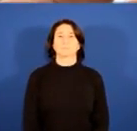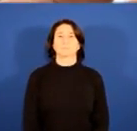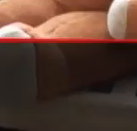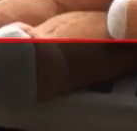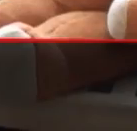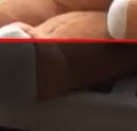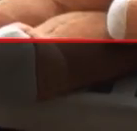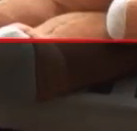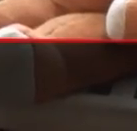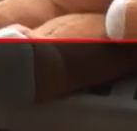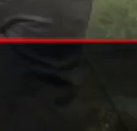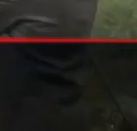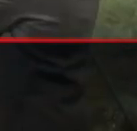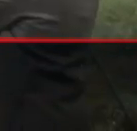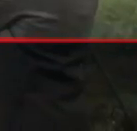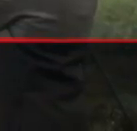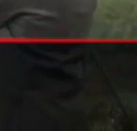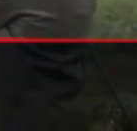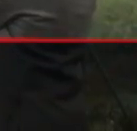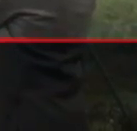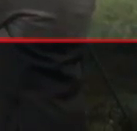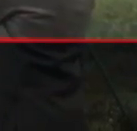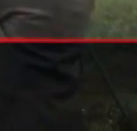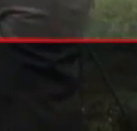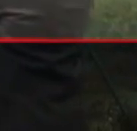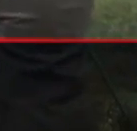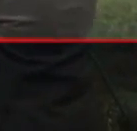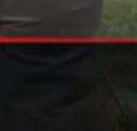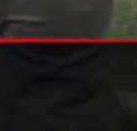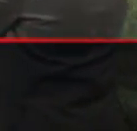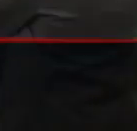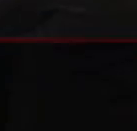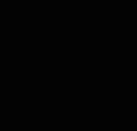martxan jarri diren instalazioei esker, birziklatu eta Koopera Reusing Center.